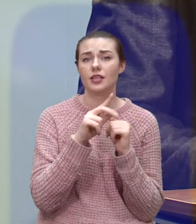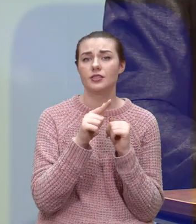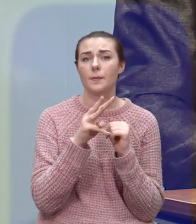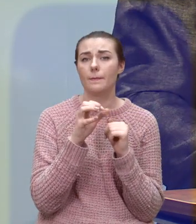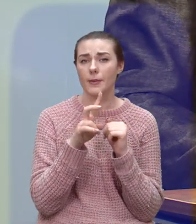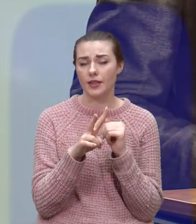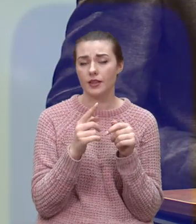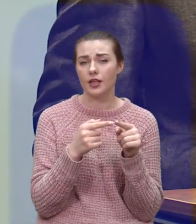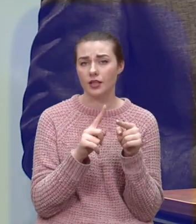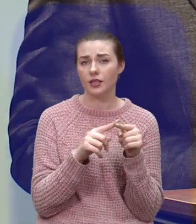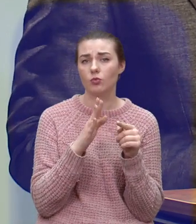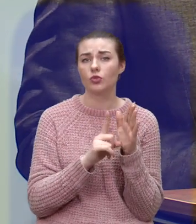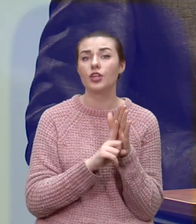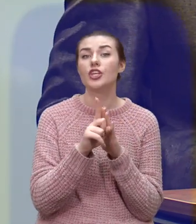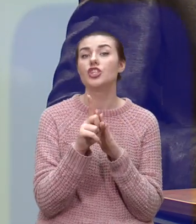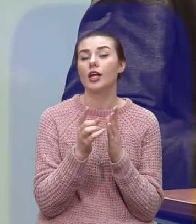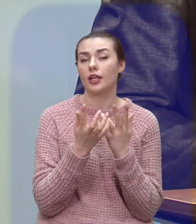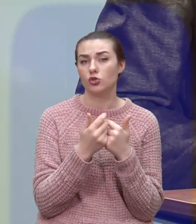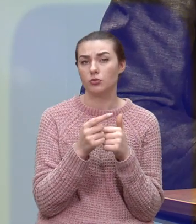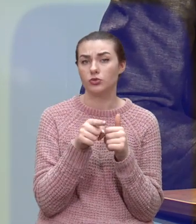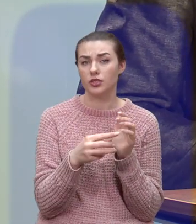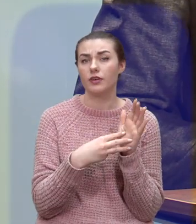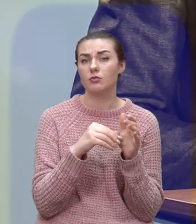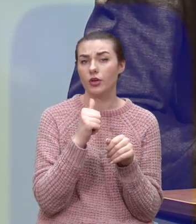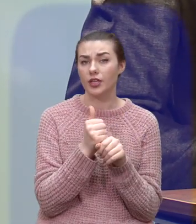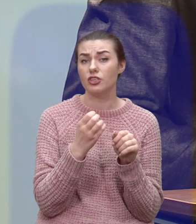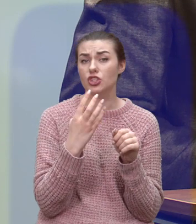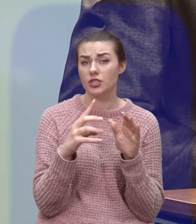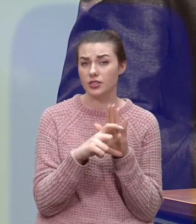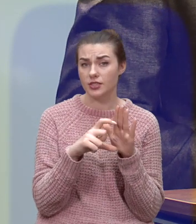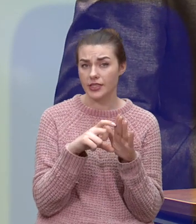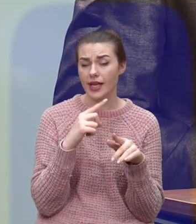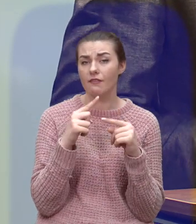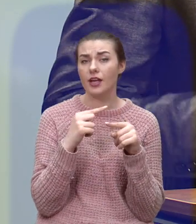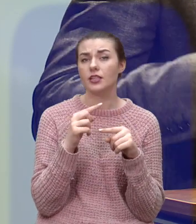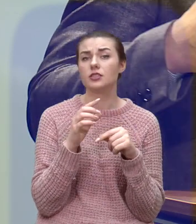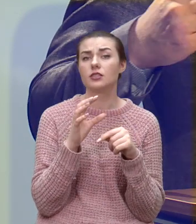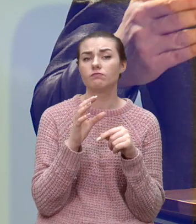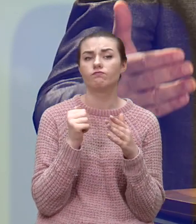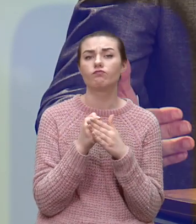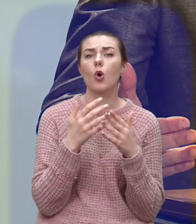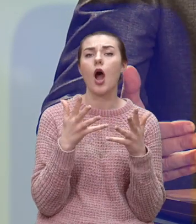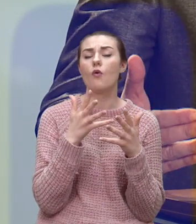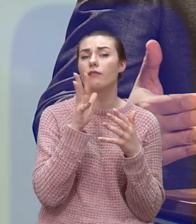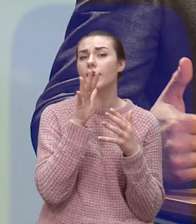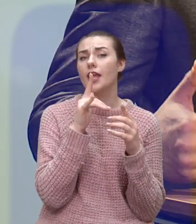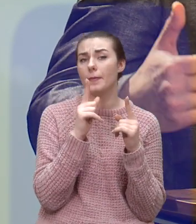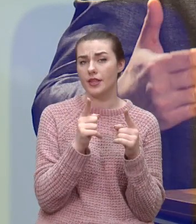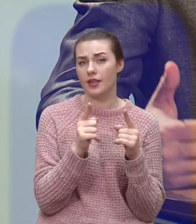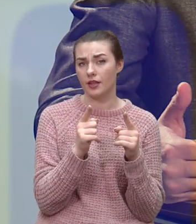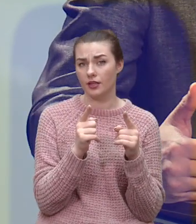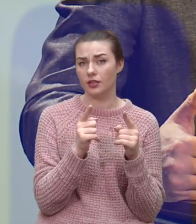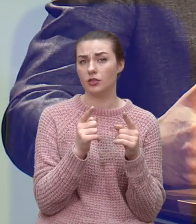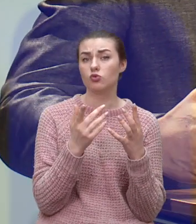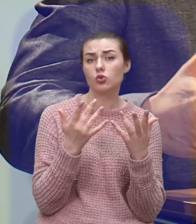какая то исходная точка отсчета потому что здесь 8 главе 14 стихе говорится до какого времени до